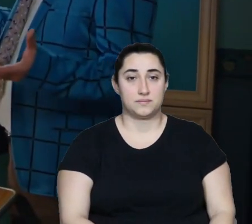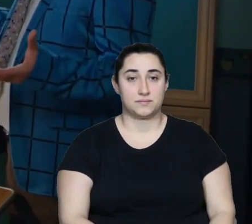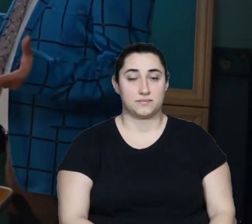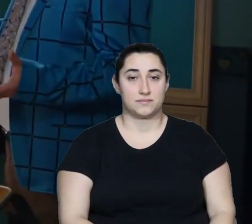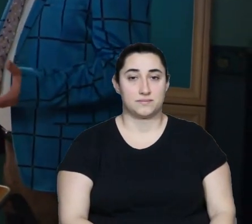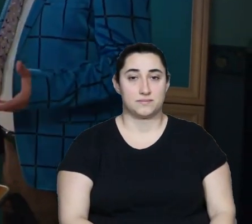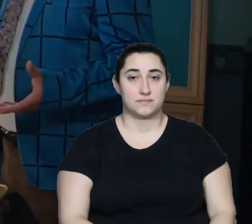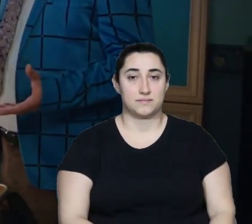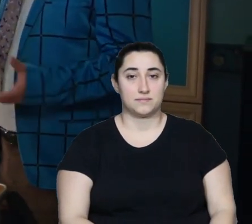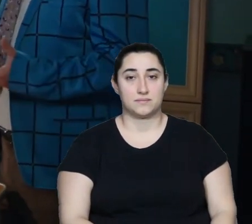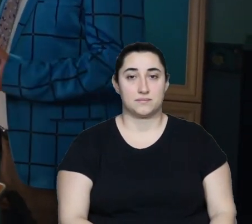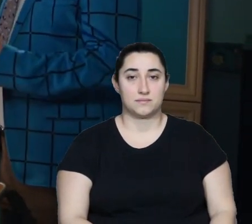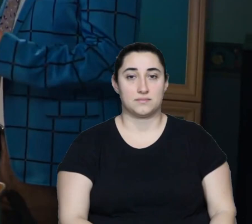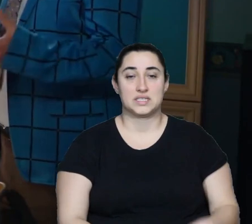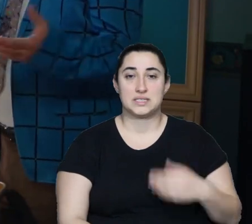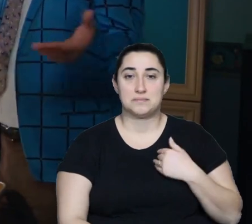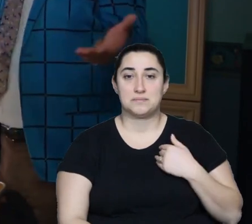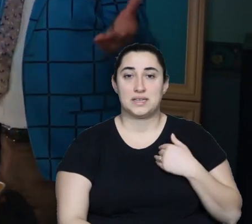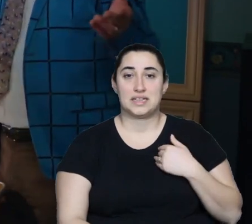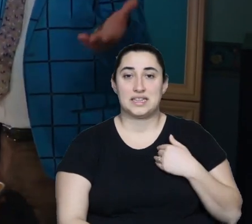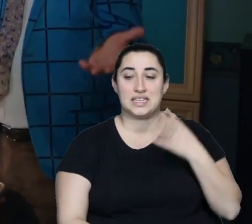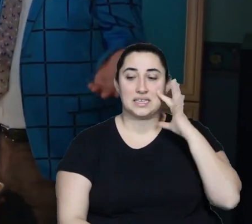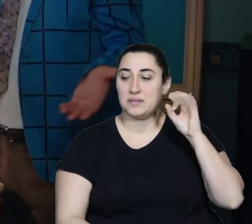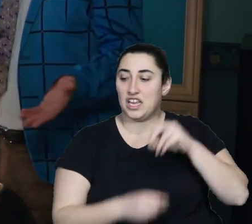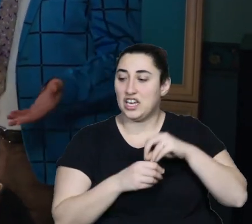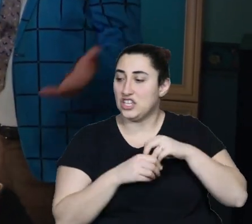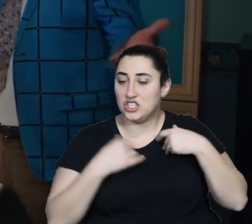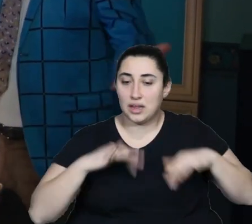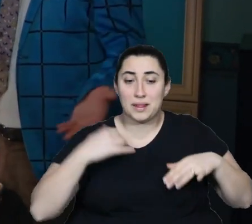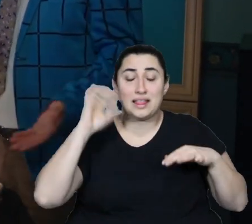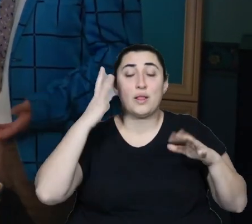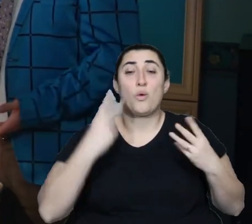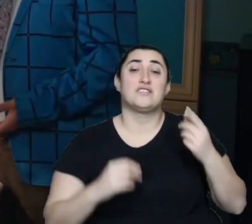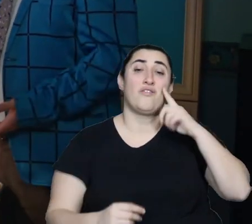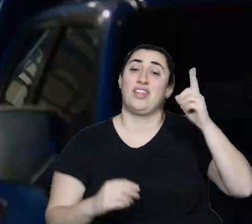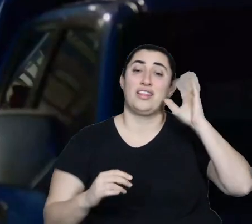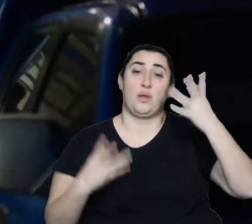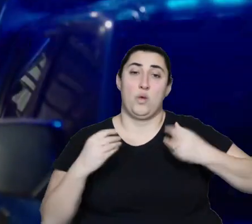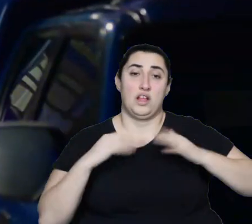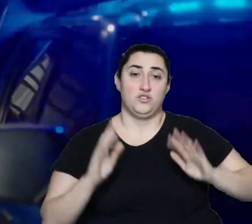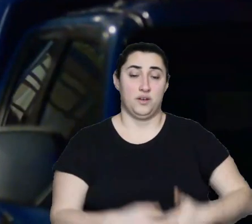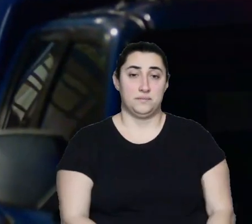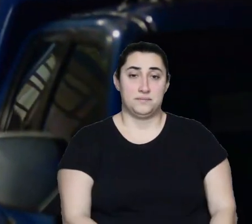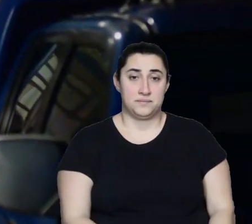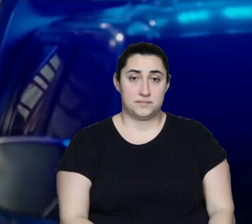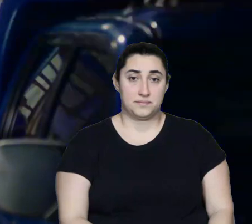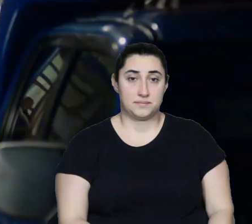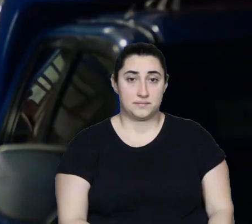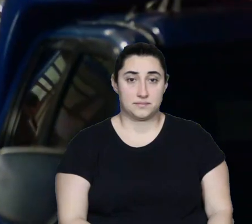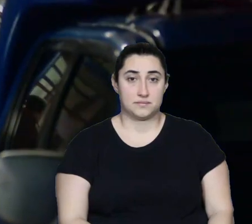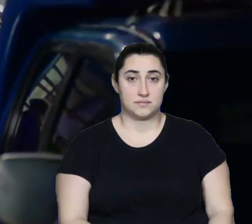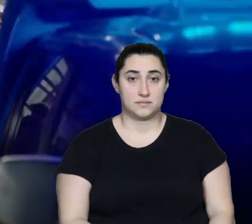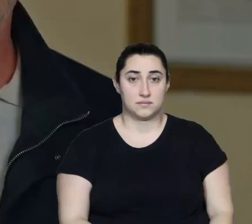Bunlar ben... Ya ben kimlerin arası? Ben kafayı üşüteceğim ya. Vallahi kafayı üşüteceğim ya. Taraklı Kaymakamlı İlçe